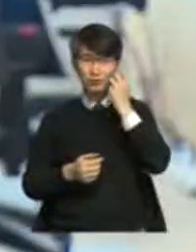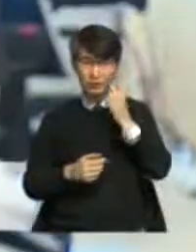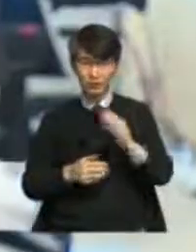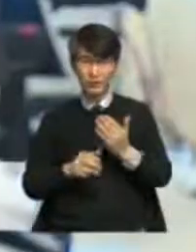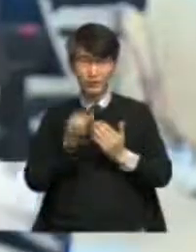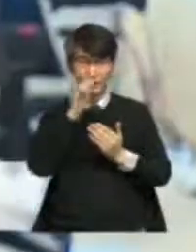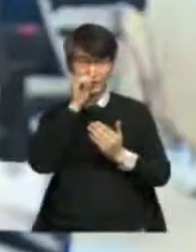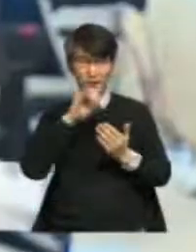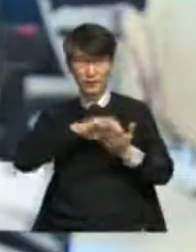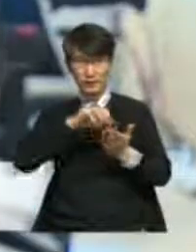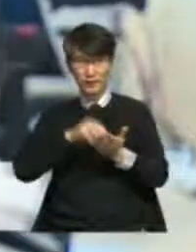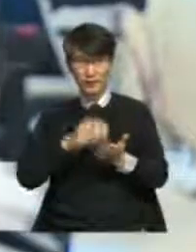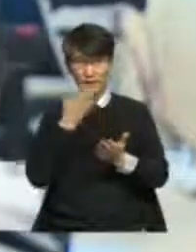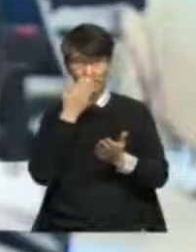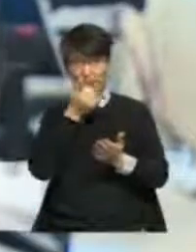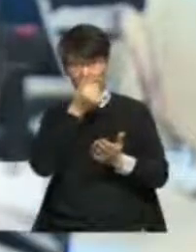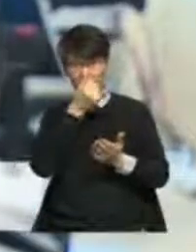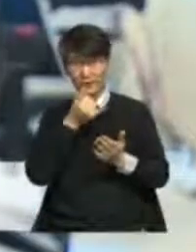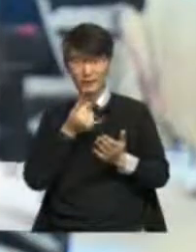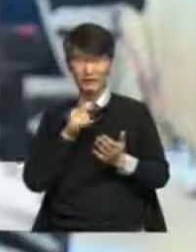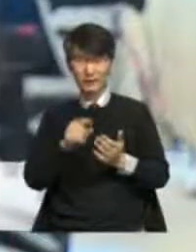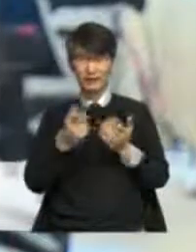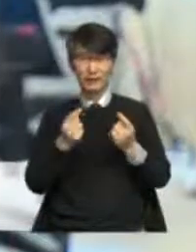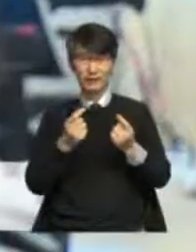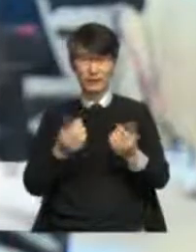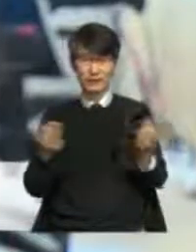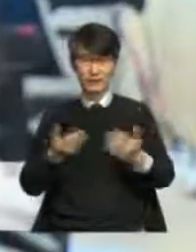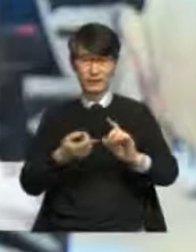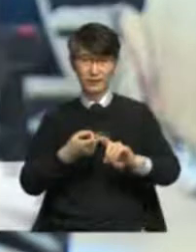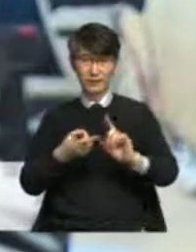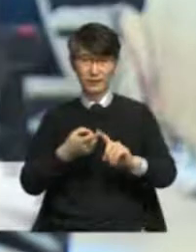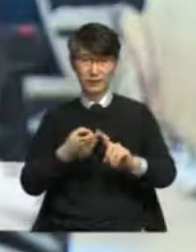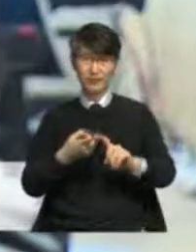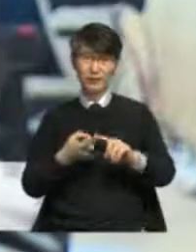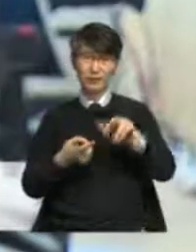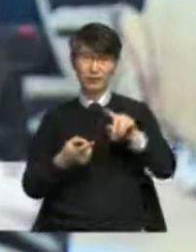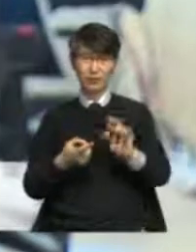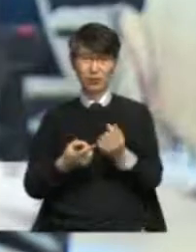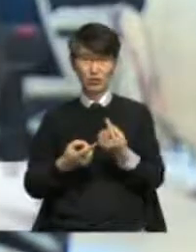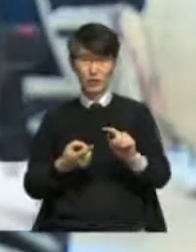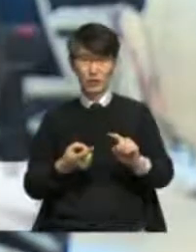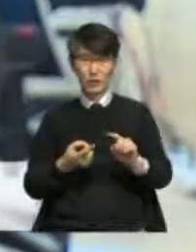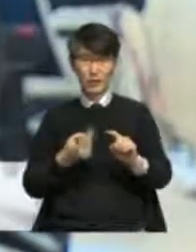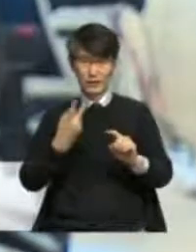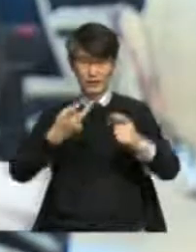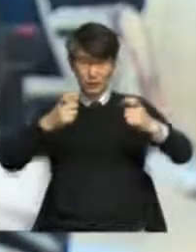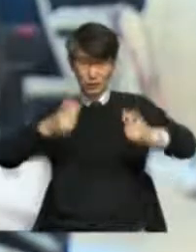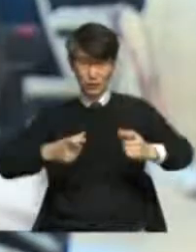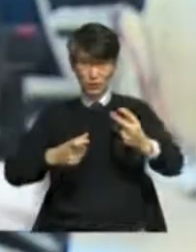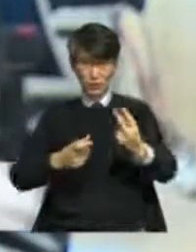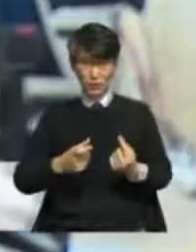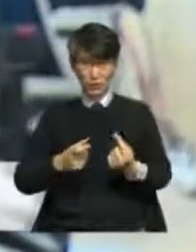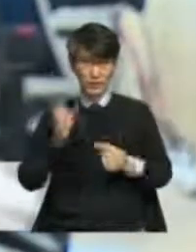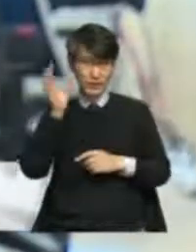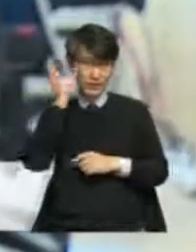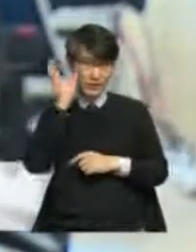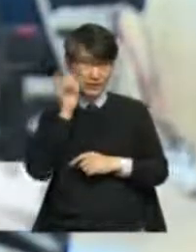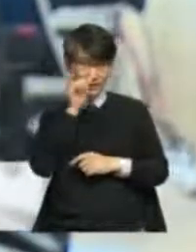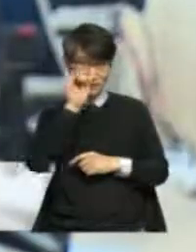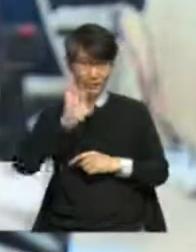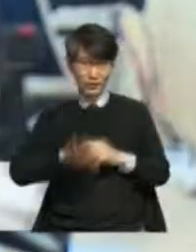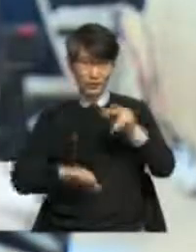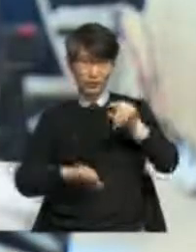있게 적합하게 할 수 있다는 어떤 그런 부분에서 뭐 중앙 이동도 당연히 뭐 기대를